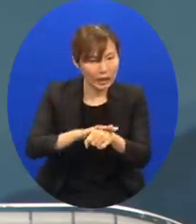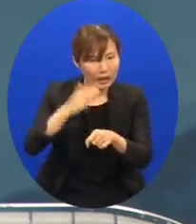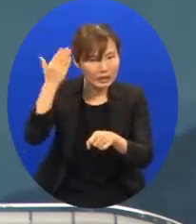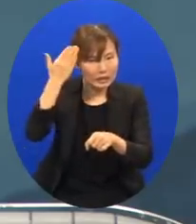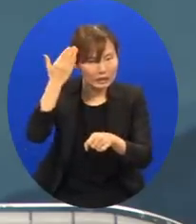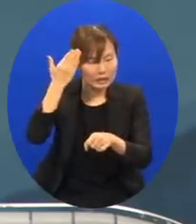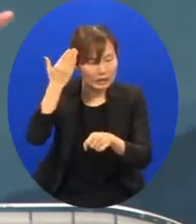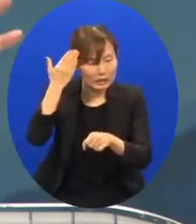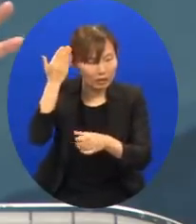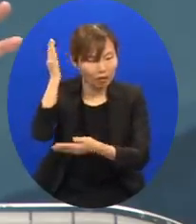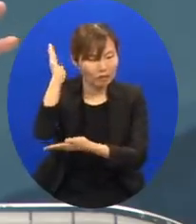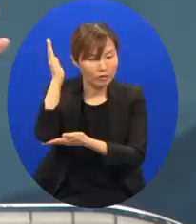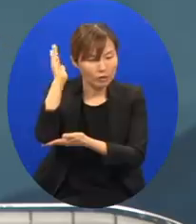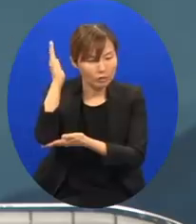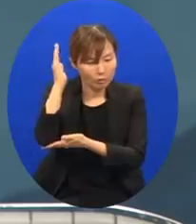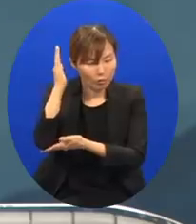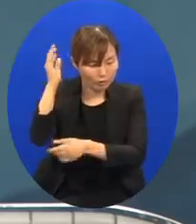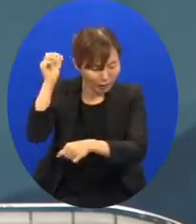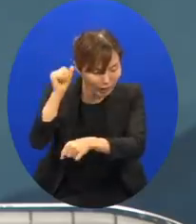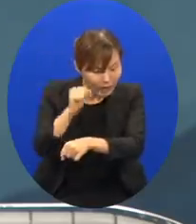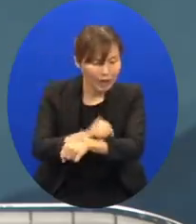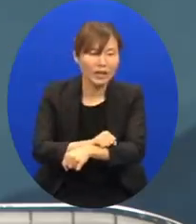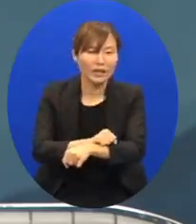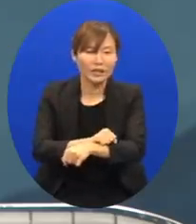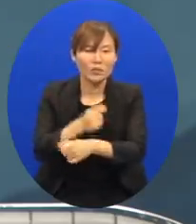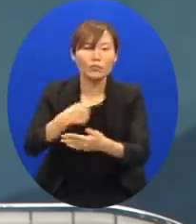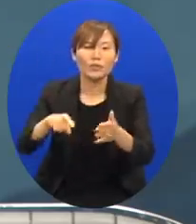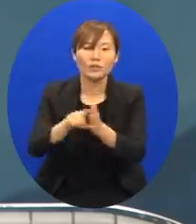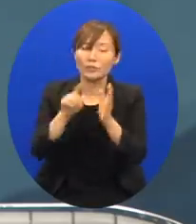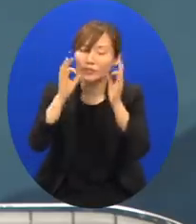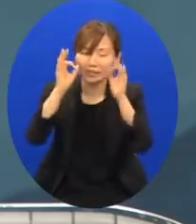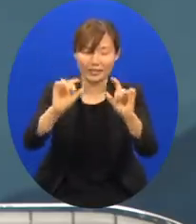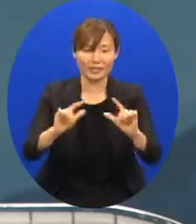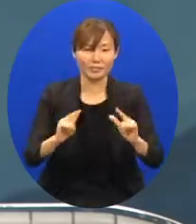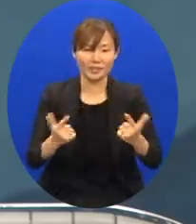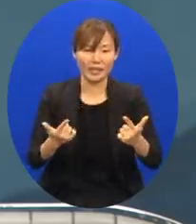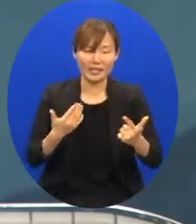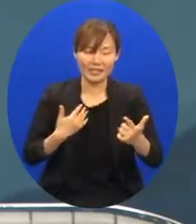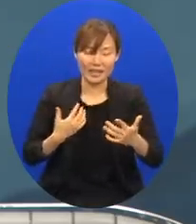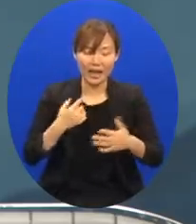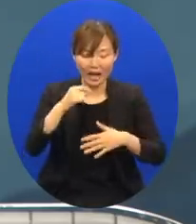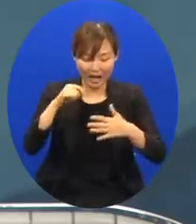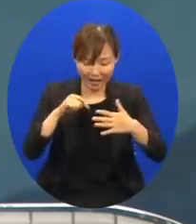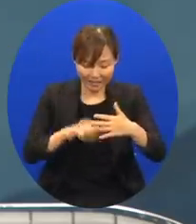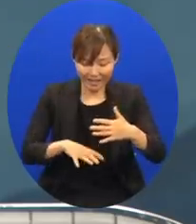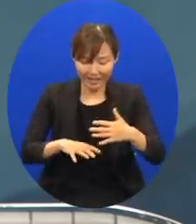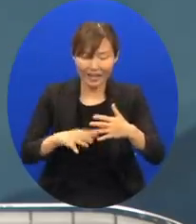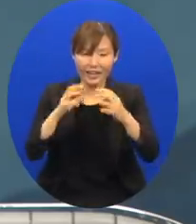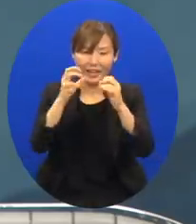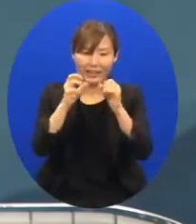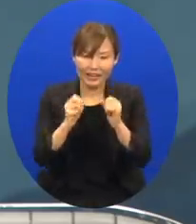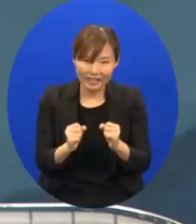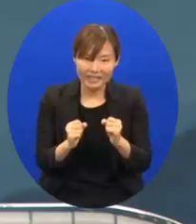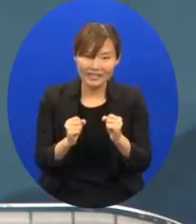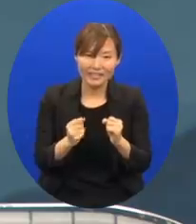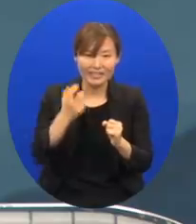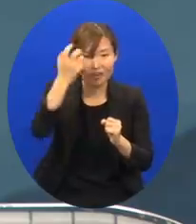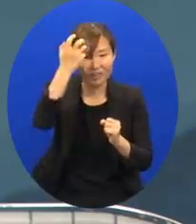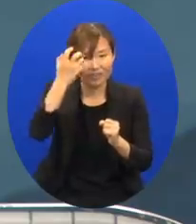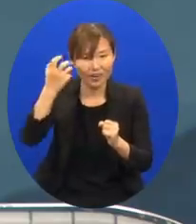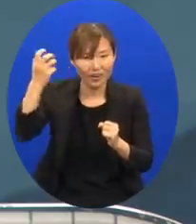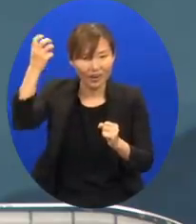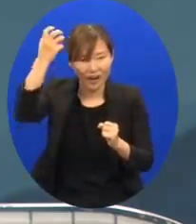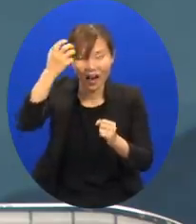잘해보려고 몸부림 치지 않겠읍니다 저는 그저 제안에 의해서 성령께서 하나님의 날개 쉬운 메시지를